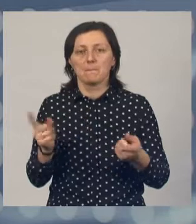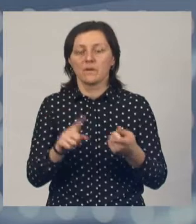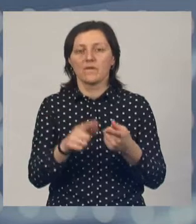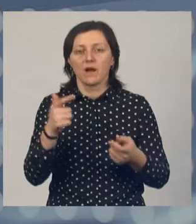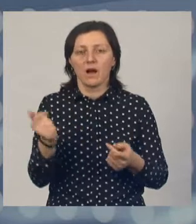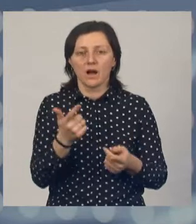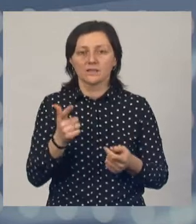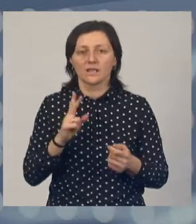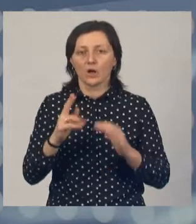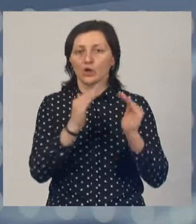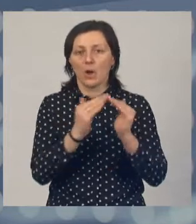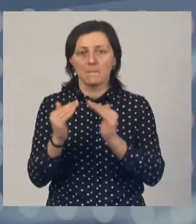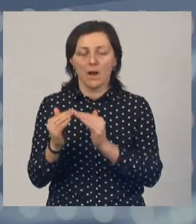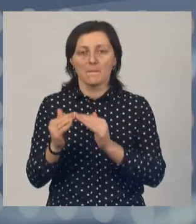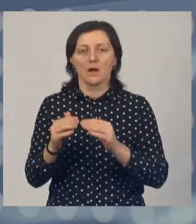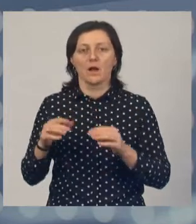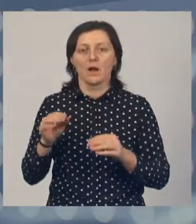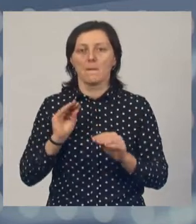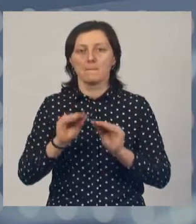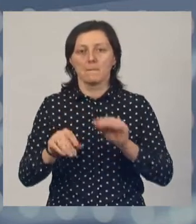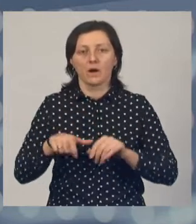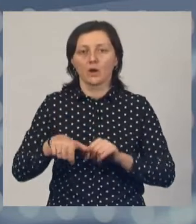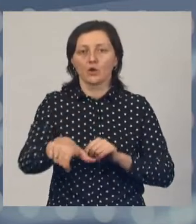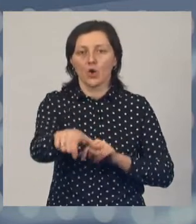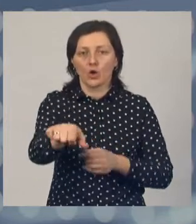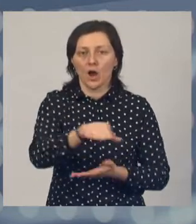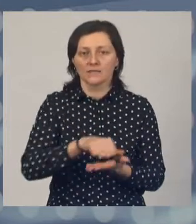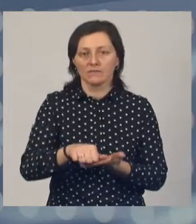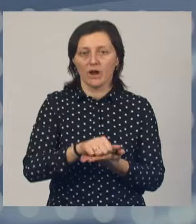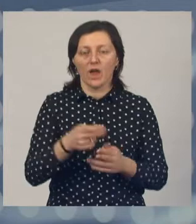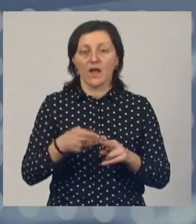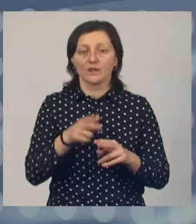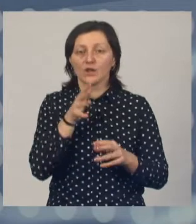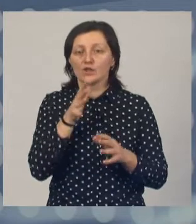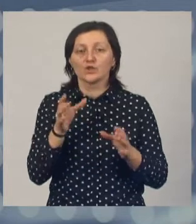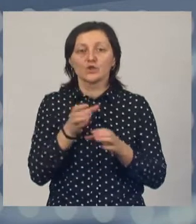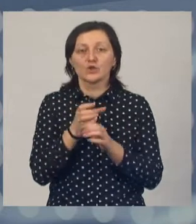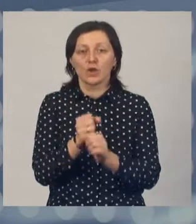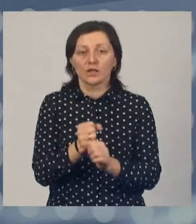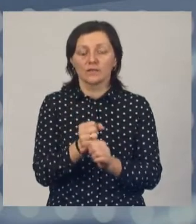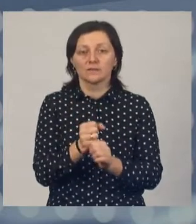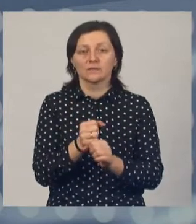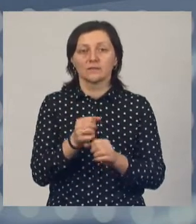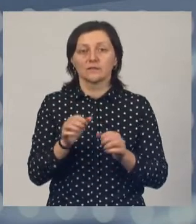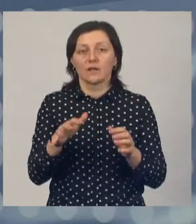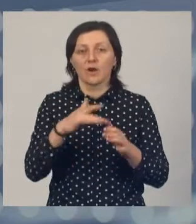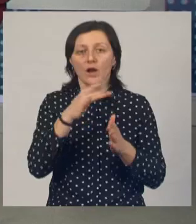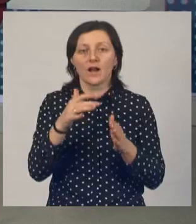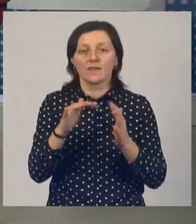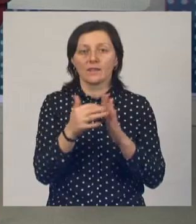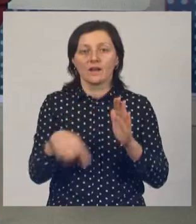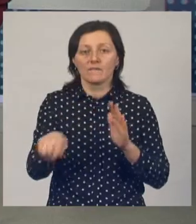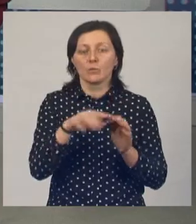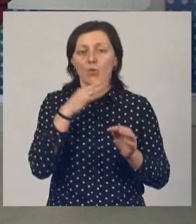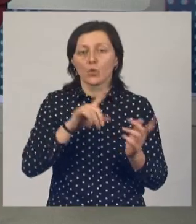фермерским домом прокладке дорог и что существенно сократит оттока сельских жителей в города да действительно